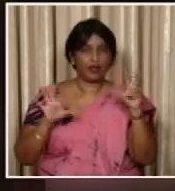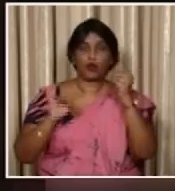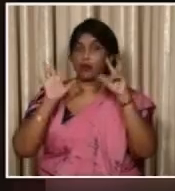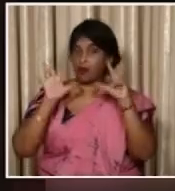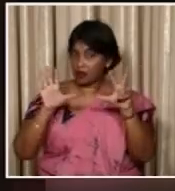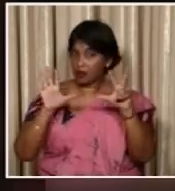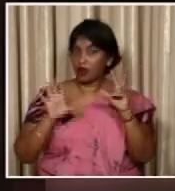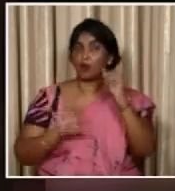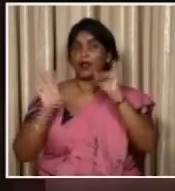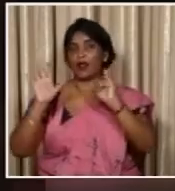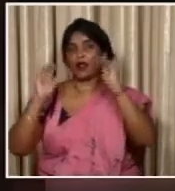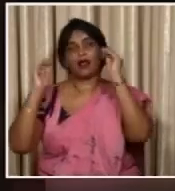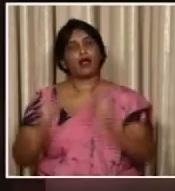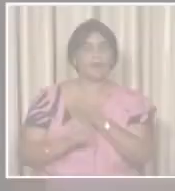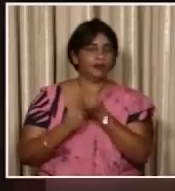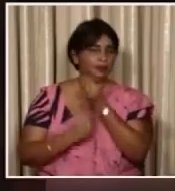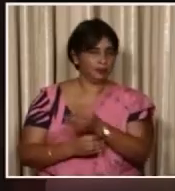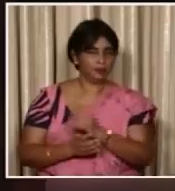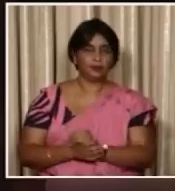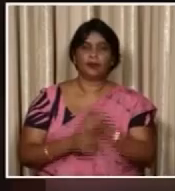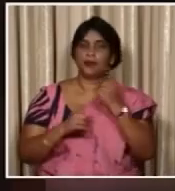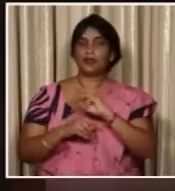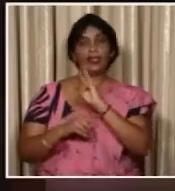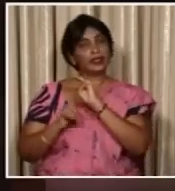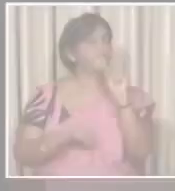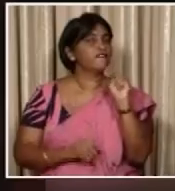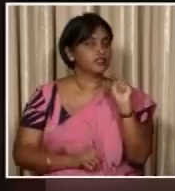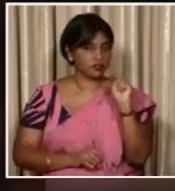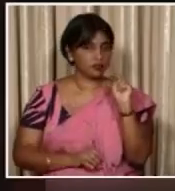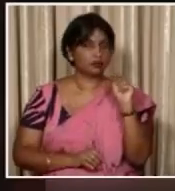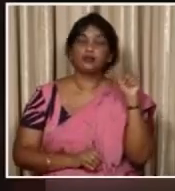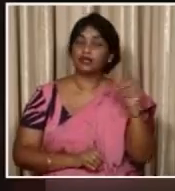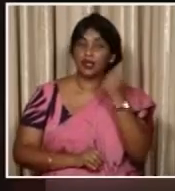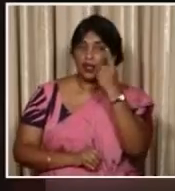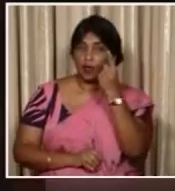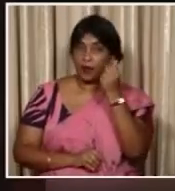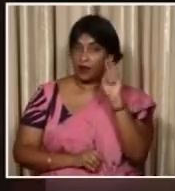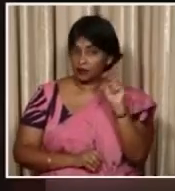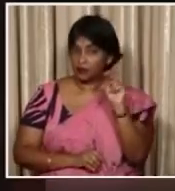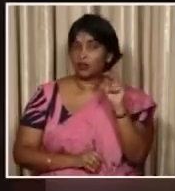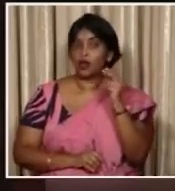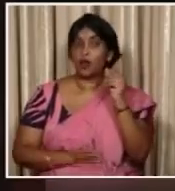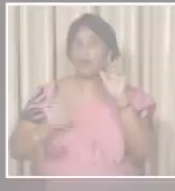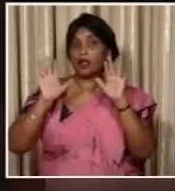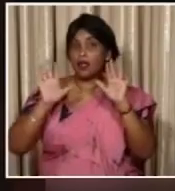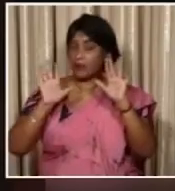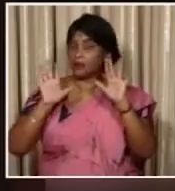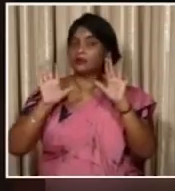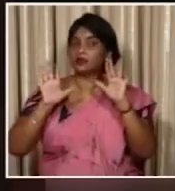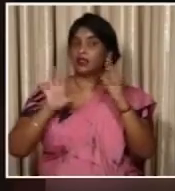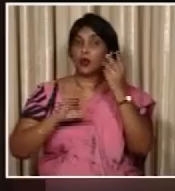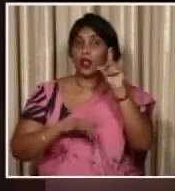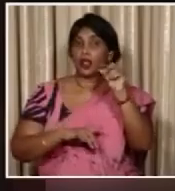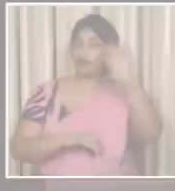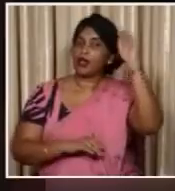රුපියල් 8 රුපියල් 6ක් කරන්න කියලා අපි යෝජනා කරලා තියෙනවා. ඊළඟට තියෙනවා 30යි 60යි අතරේ. ඒකකයට අය කරන රුපියල් 20 රුපියල් 9ක් දක්වා රුපියල්